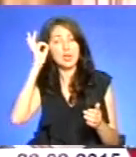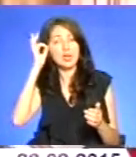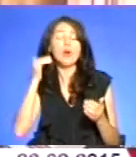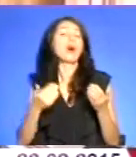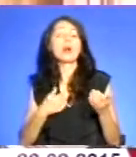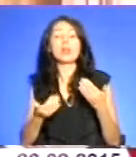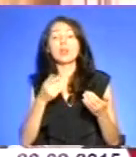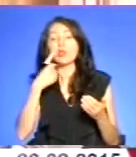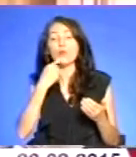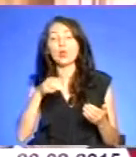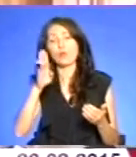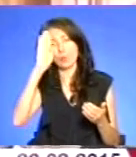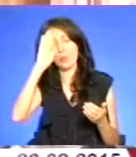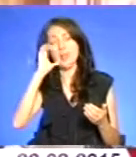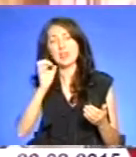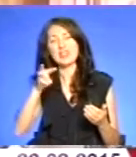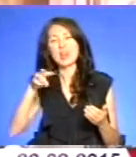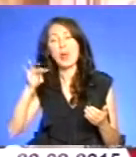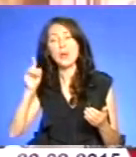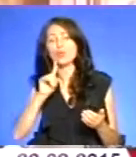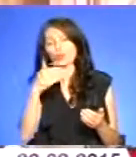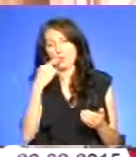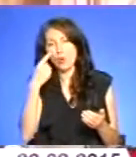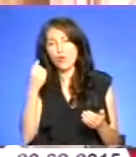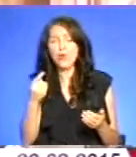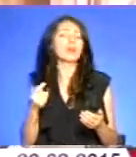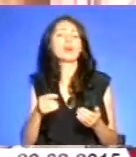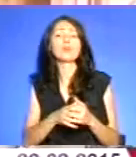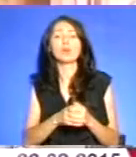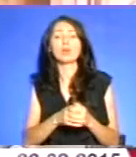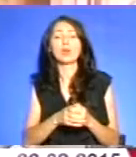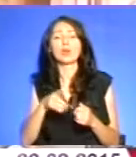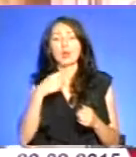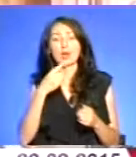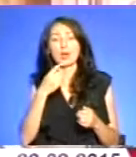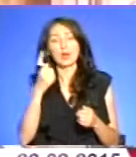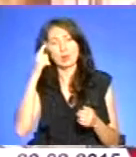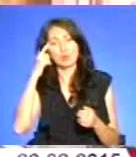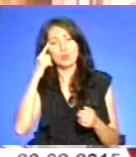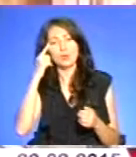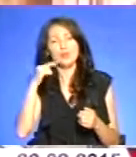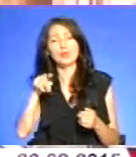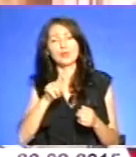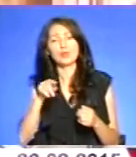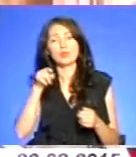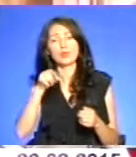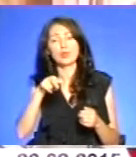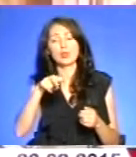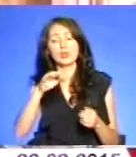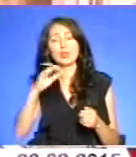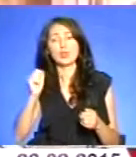кажу, пане Семене, чому мені це кажете? Так написано в Біблії, що будуть лжепророки, чому я вам не вірити? Я тобі, Миколю, маю сказати,